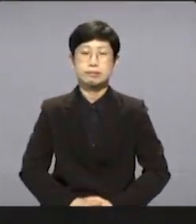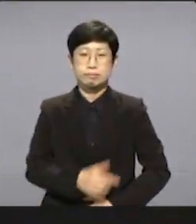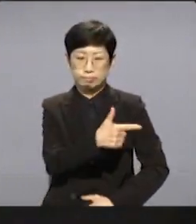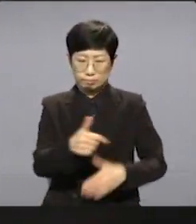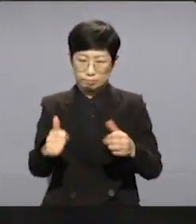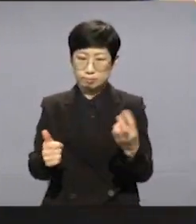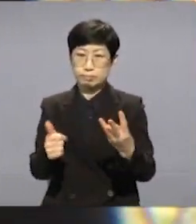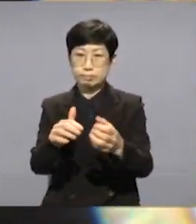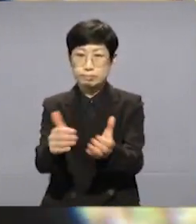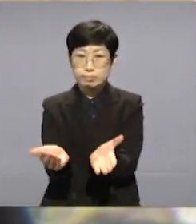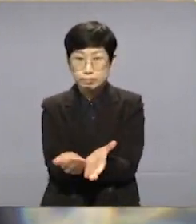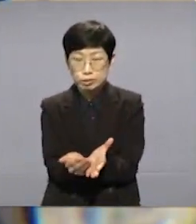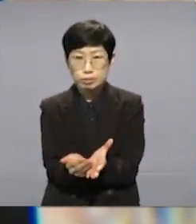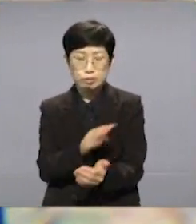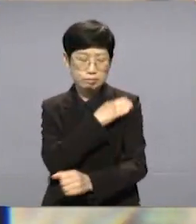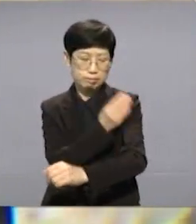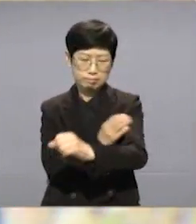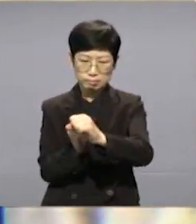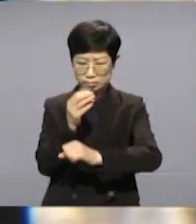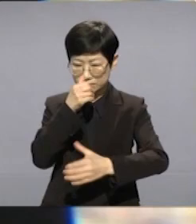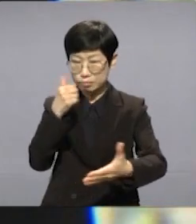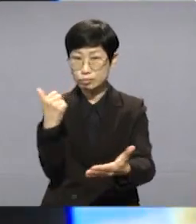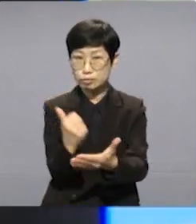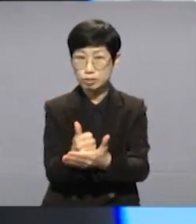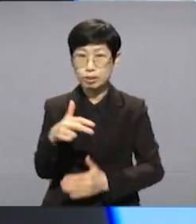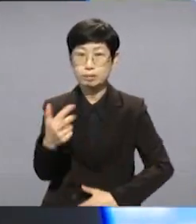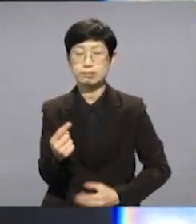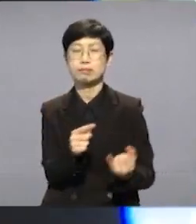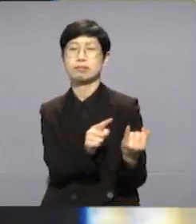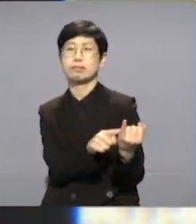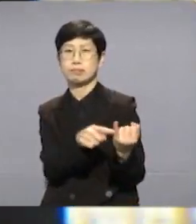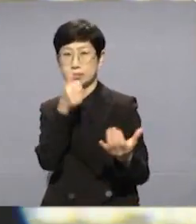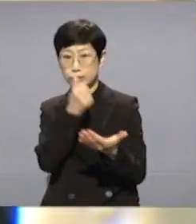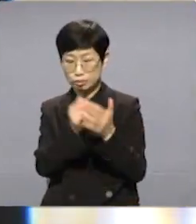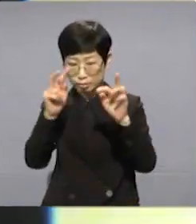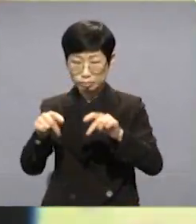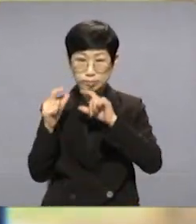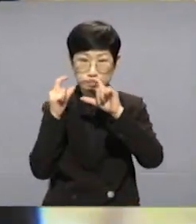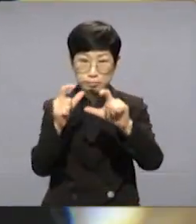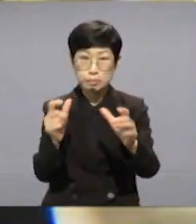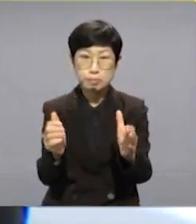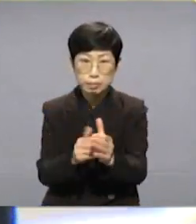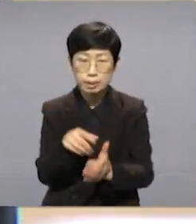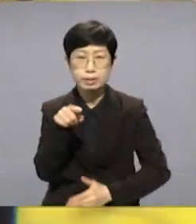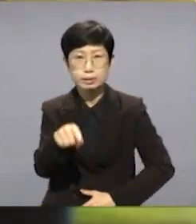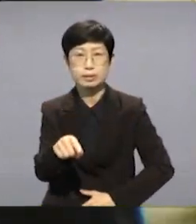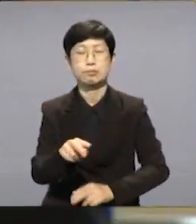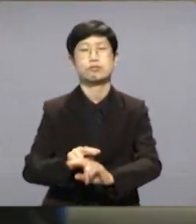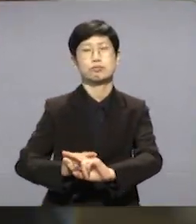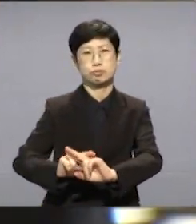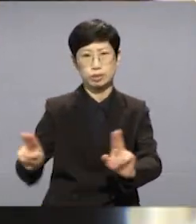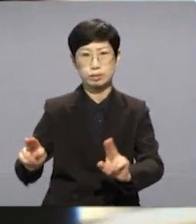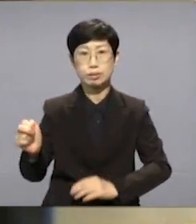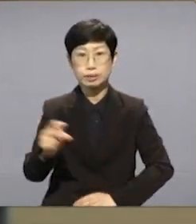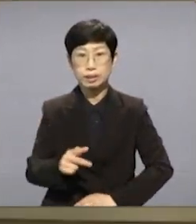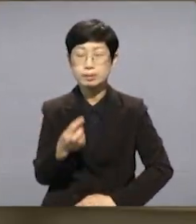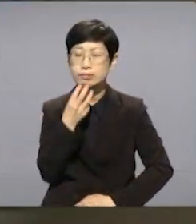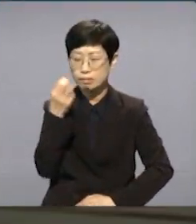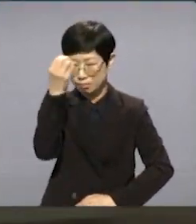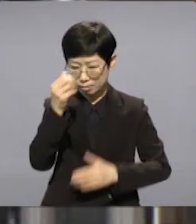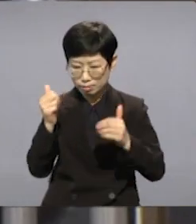대법원 3부는 직권남용 혐의로 기소된 조 전 수석에게 무죄를 선고한 원심을 깨고 사건을 서울고법에